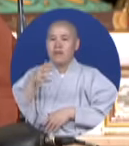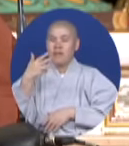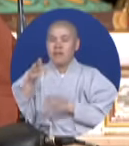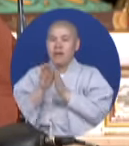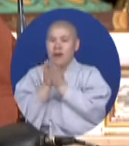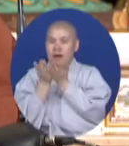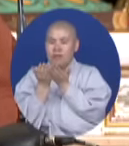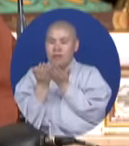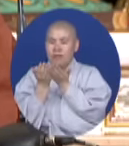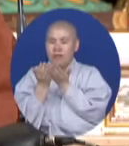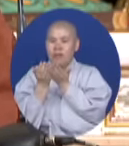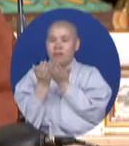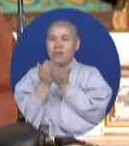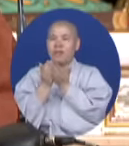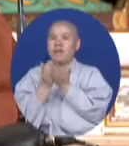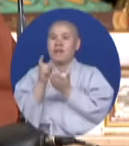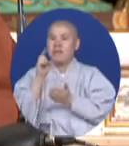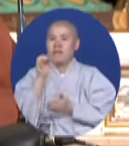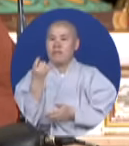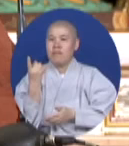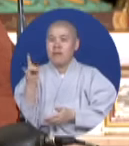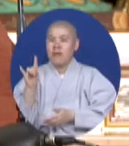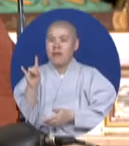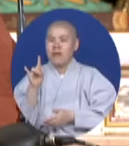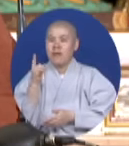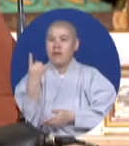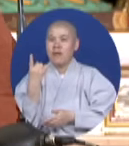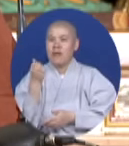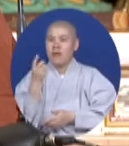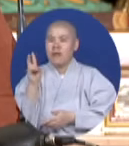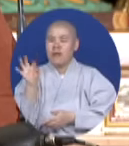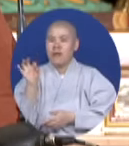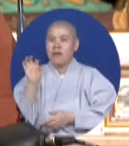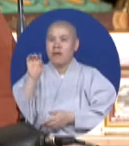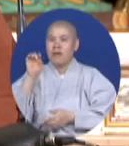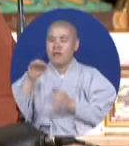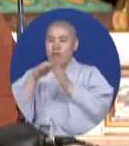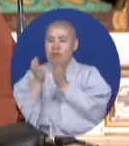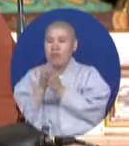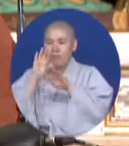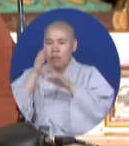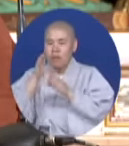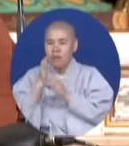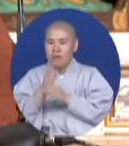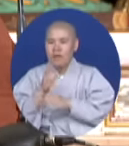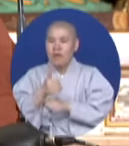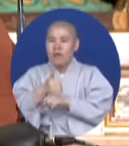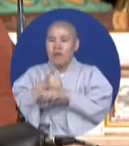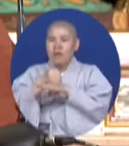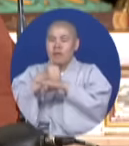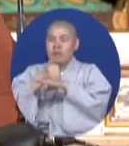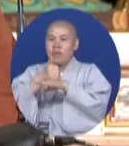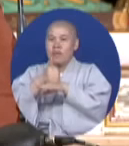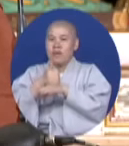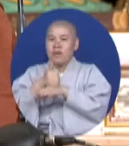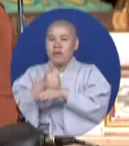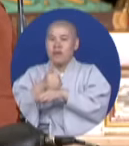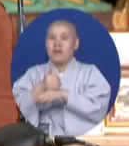10회양품에 있는 법문인데요 포살 조살지위에 올라가면